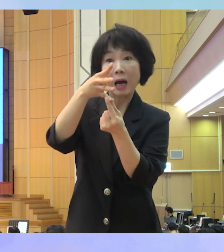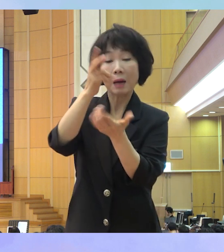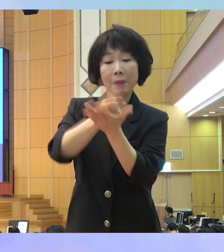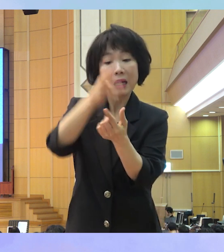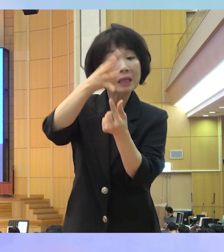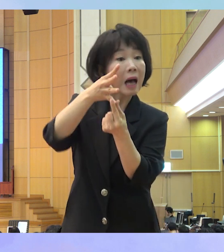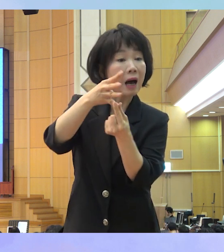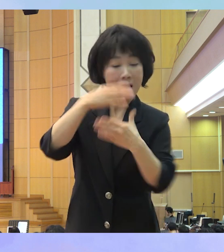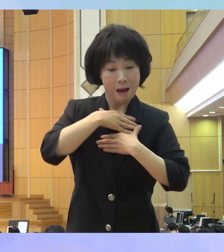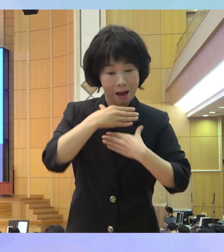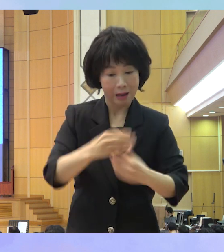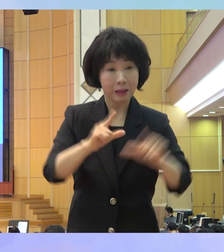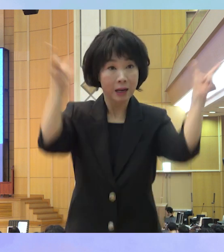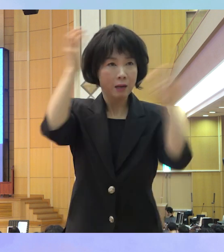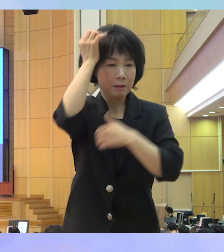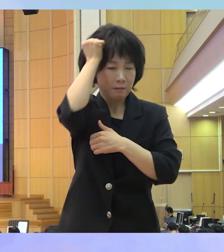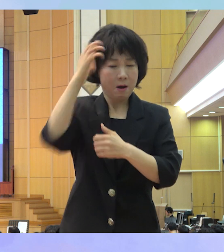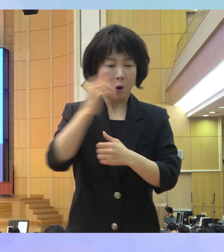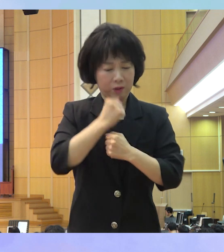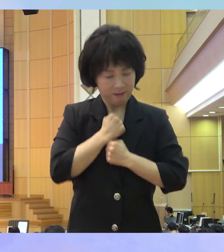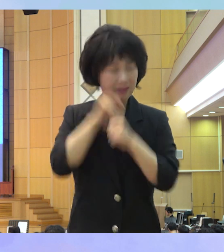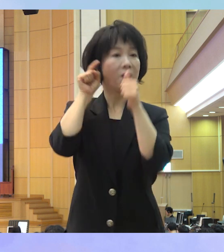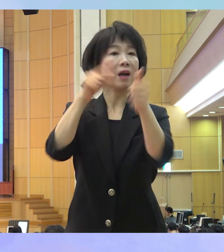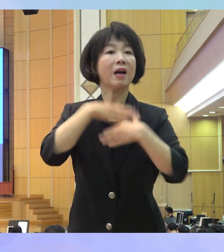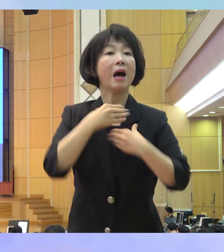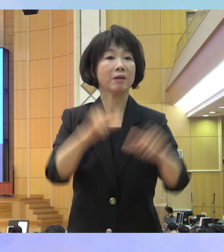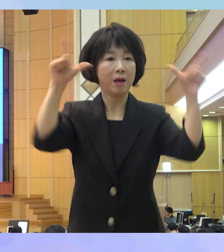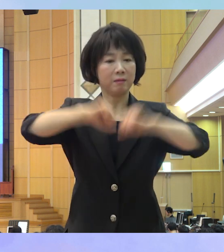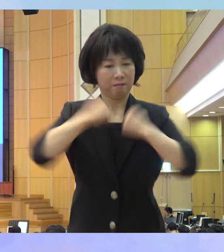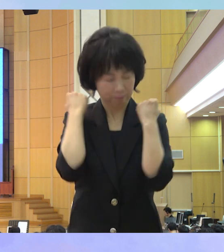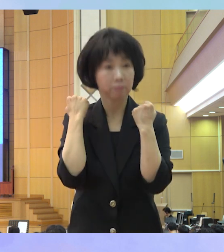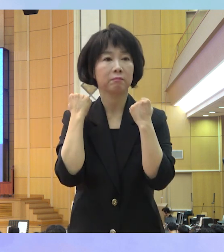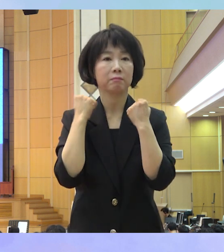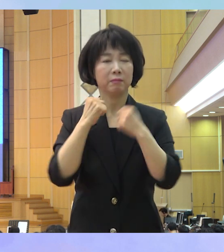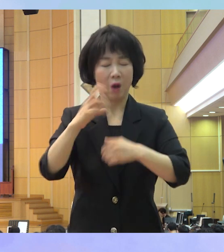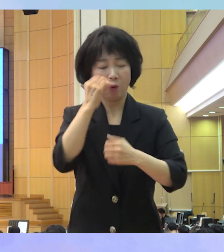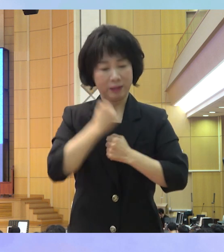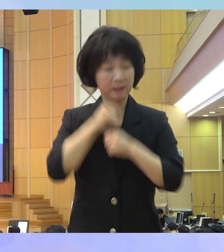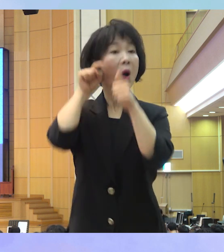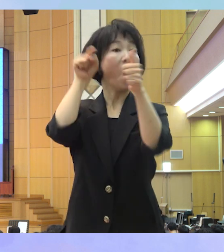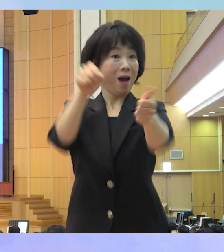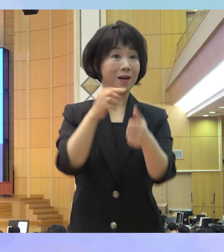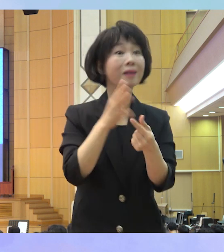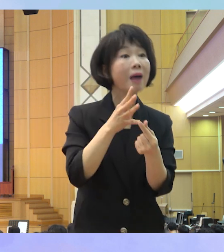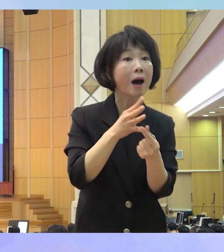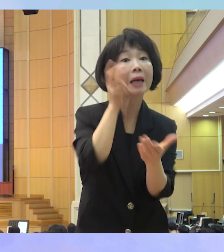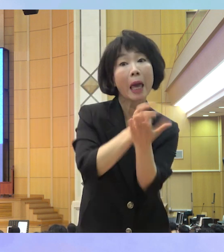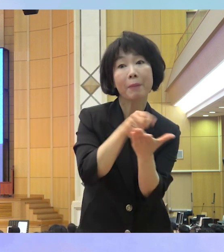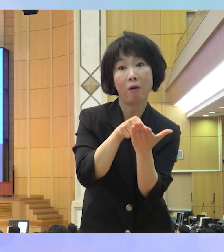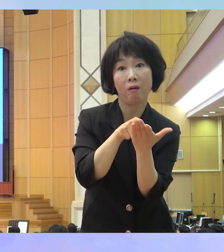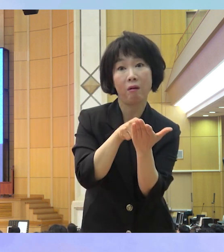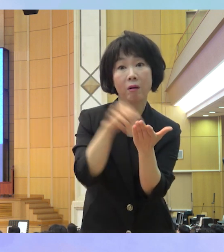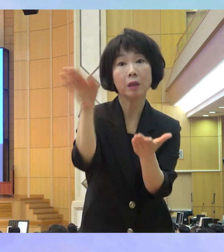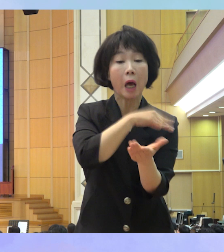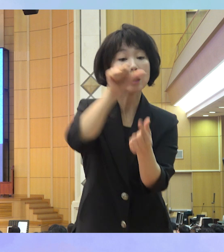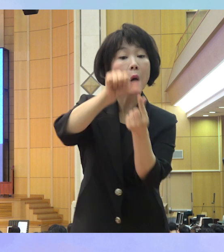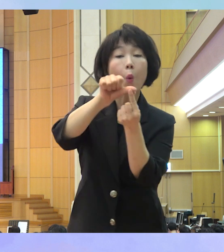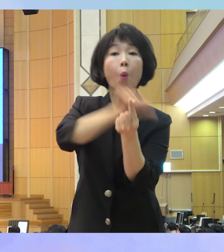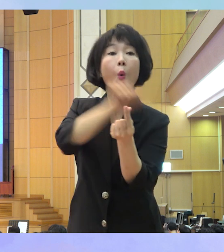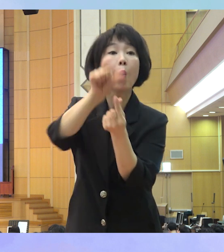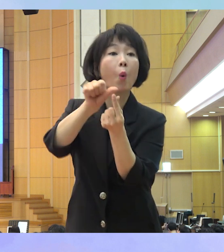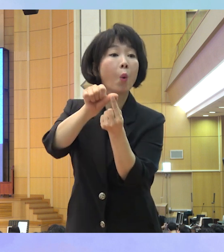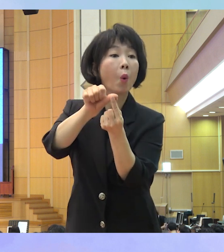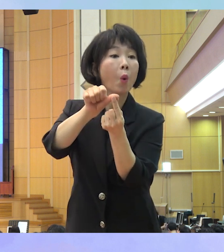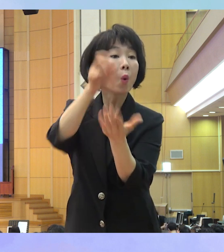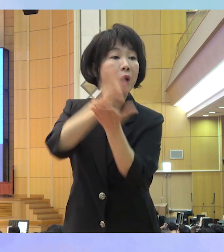4계명이 안식일을 기억하여 거룩히 지키라, 이렇게 나와 있어요. 그렇죠? 그런데 여러분, 제 5는 다 같이